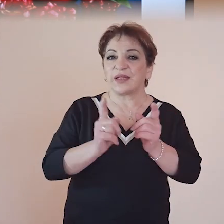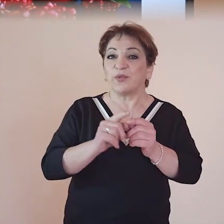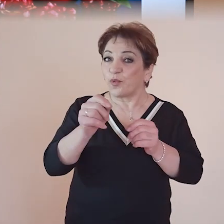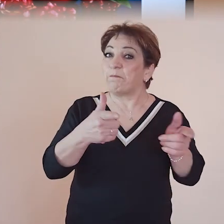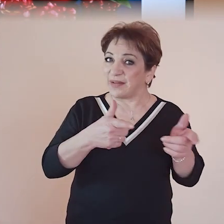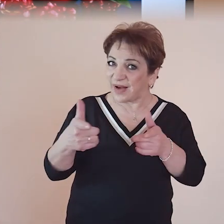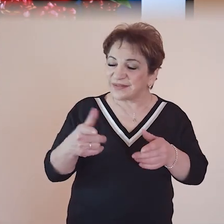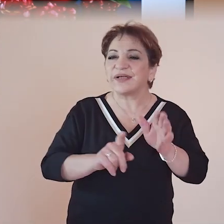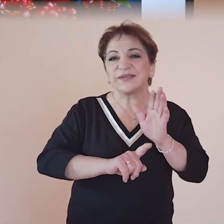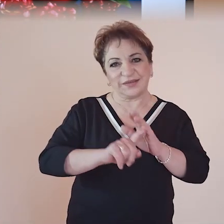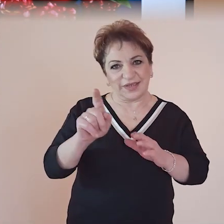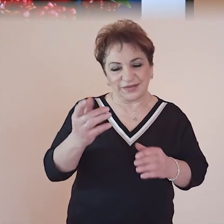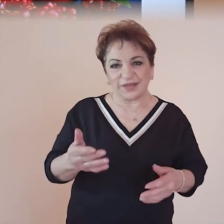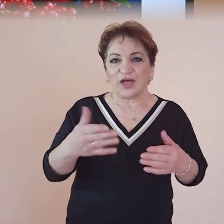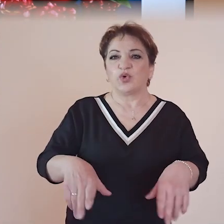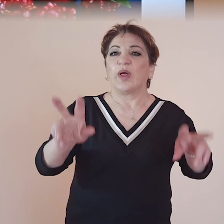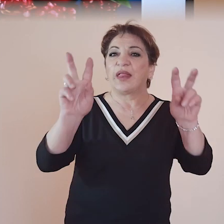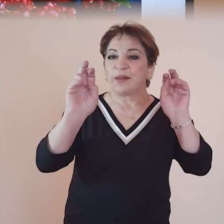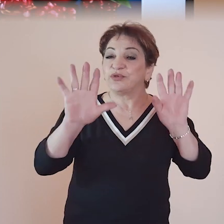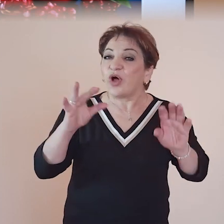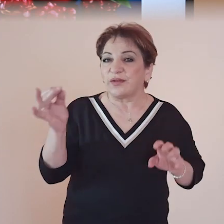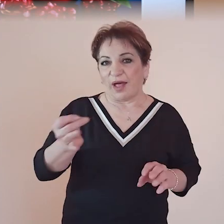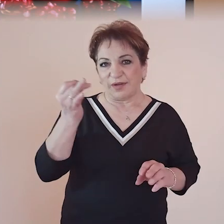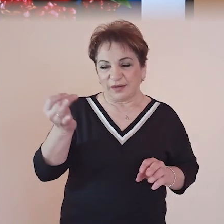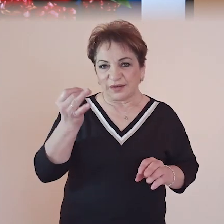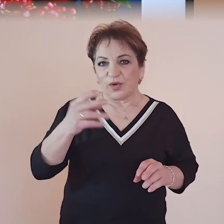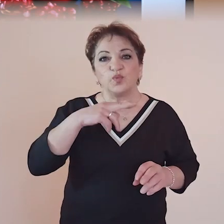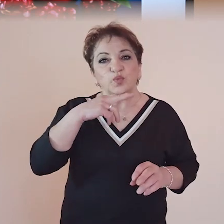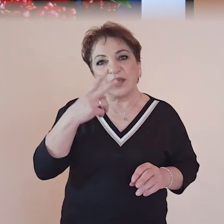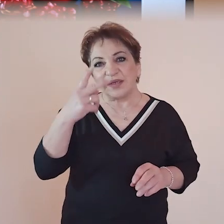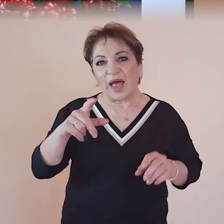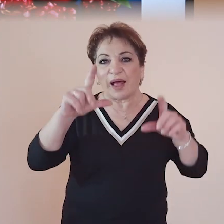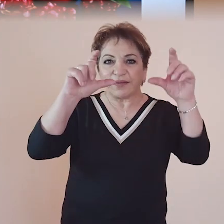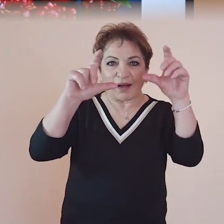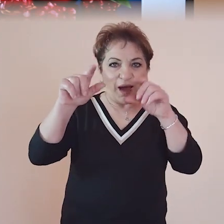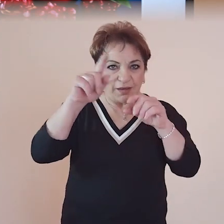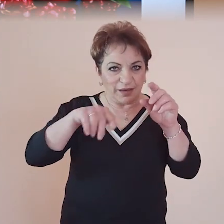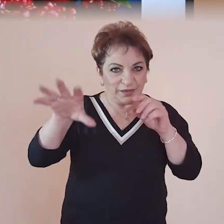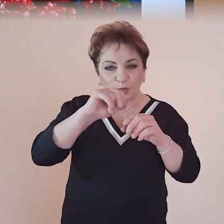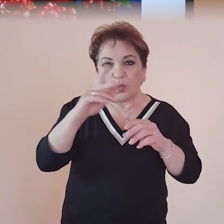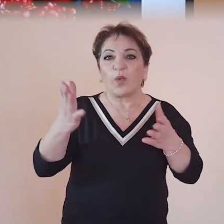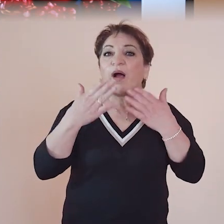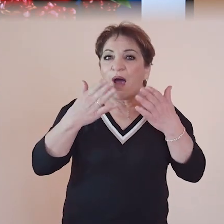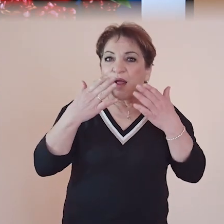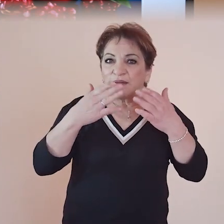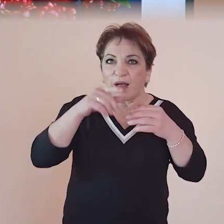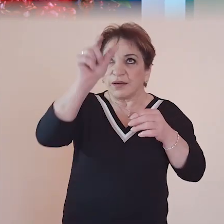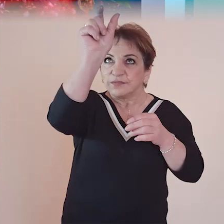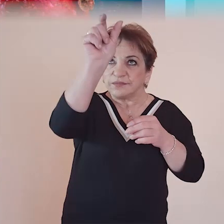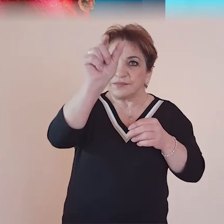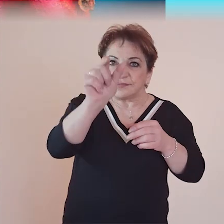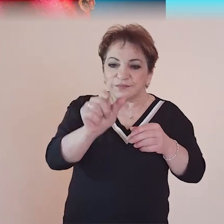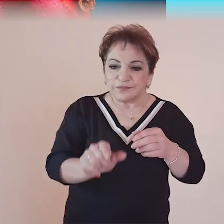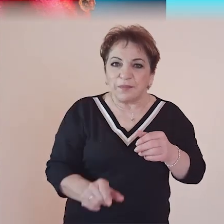սկսեցինք, այսօր մեր թեմա շոտ հետաքրքիր է, եկ եք ուշադիր